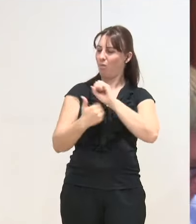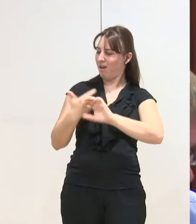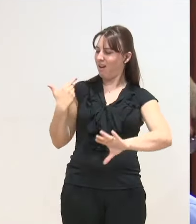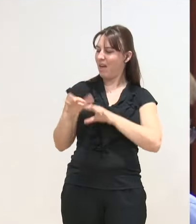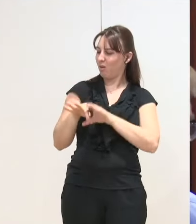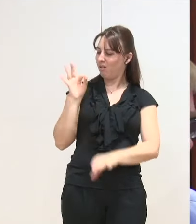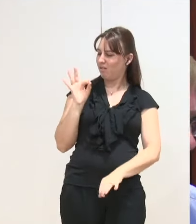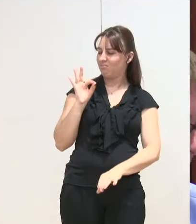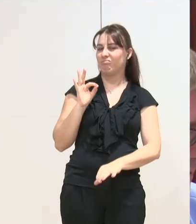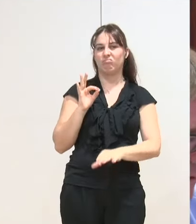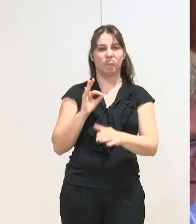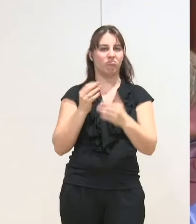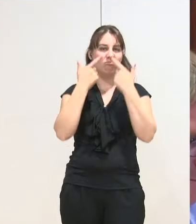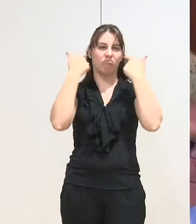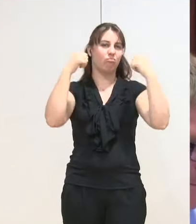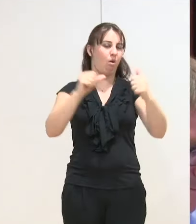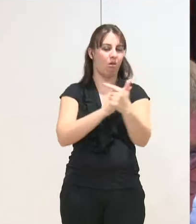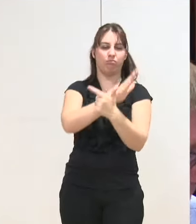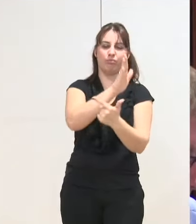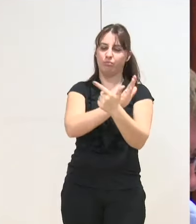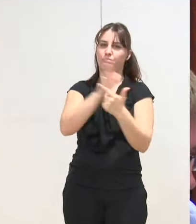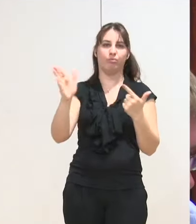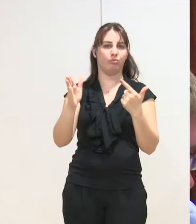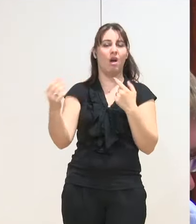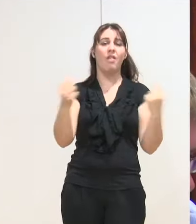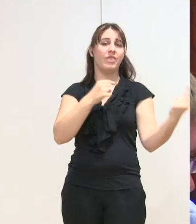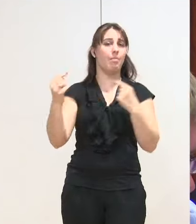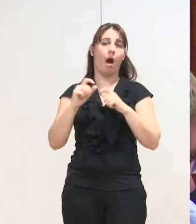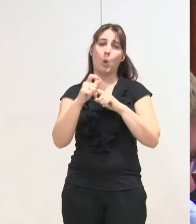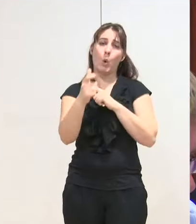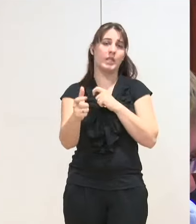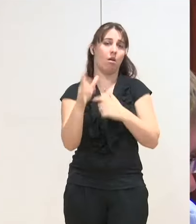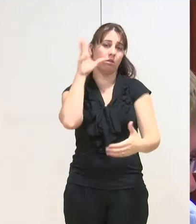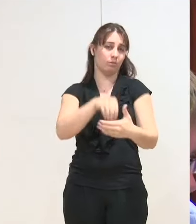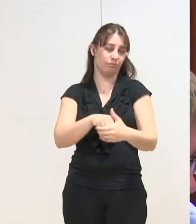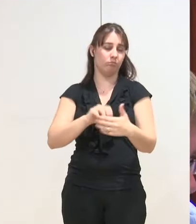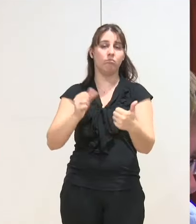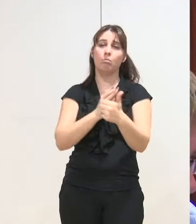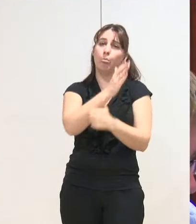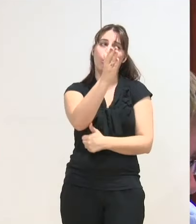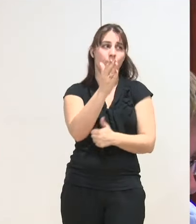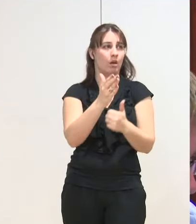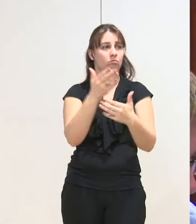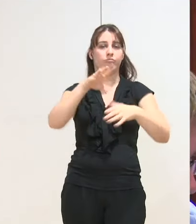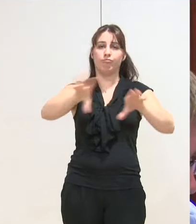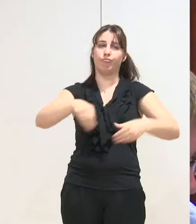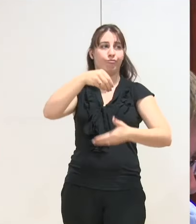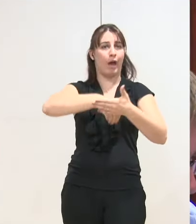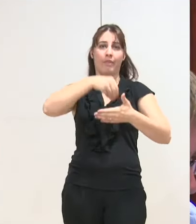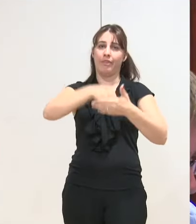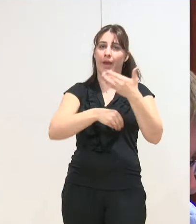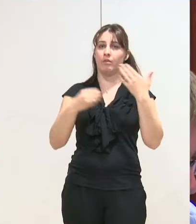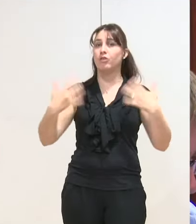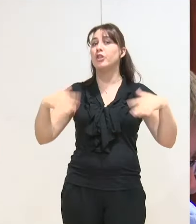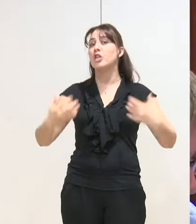par deux éléments qui ont une incidence sur nos débats d'abord mon premier élément qui est interne il a été évoqué